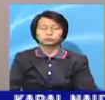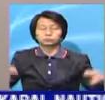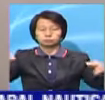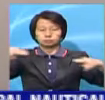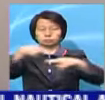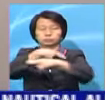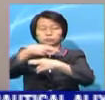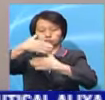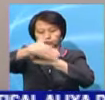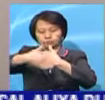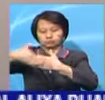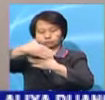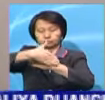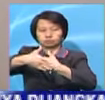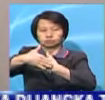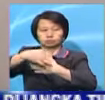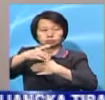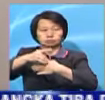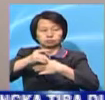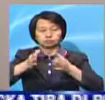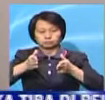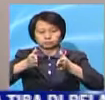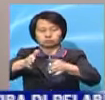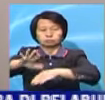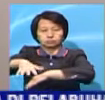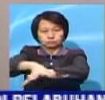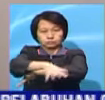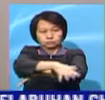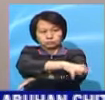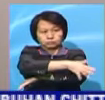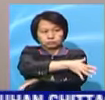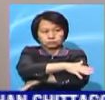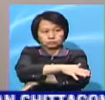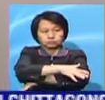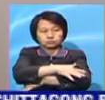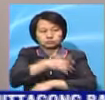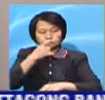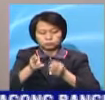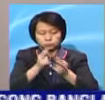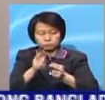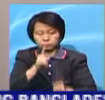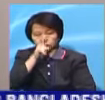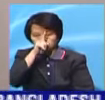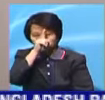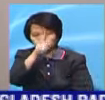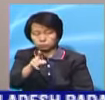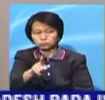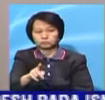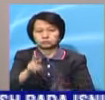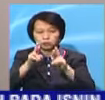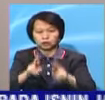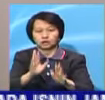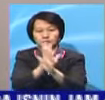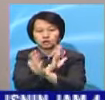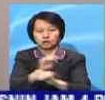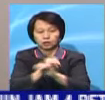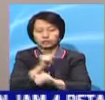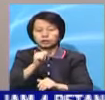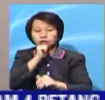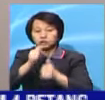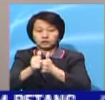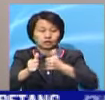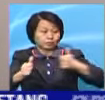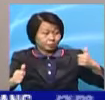Lebuh Raya Pan Borneo dan jajaran jalan pesisir pantai penzahiran usaha memastikan rakyat Sarawak tidak ketinggalan